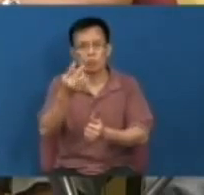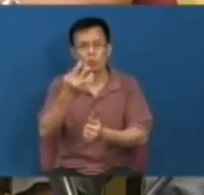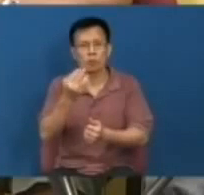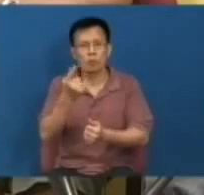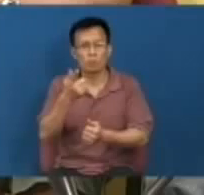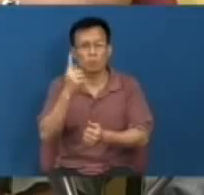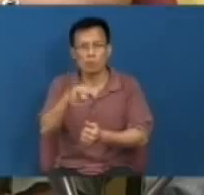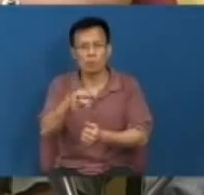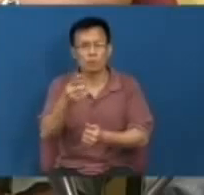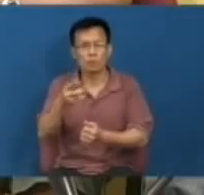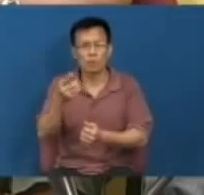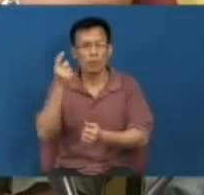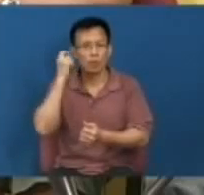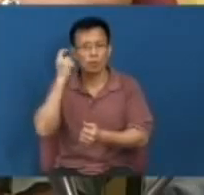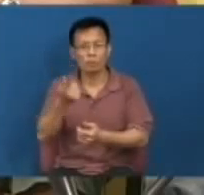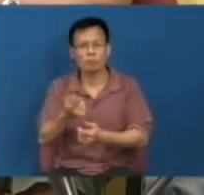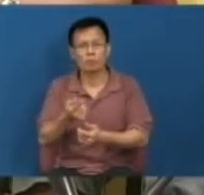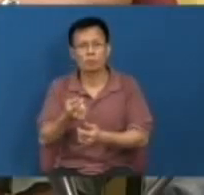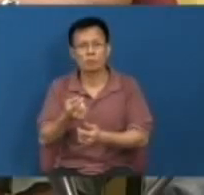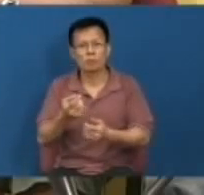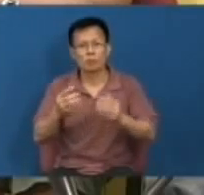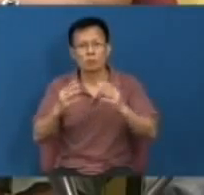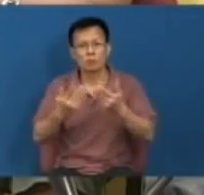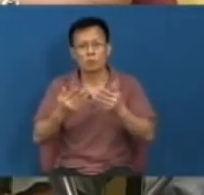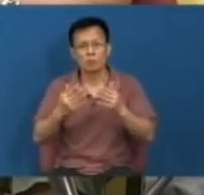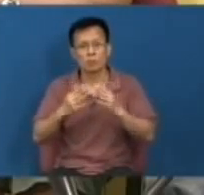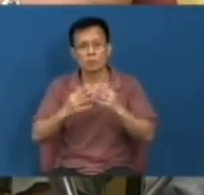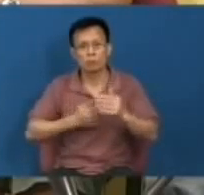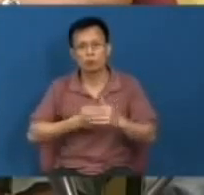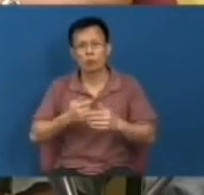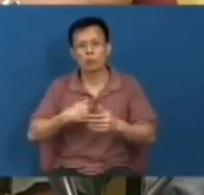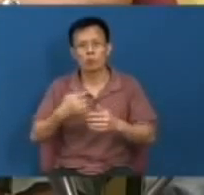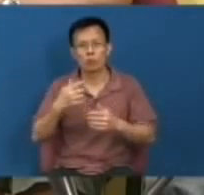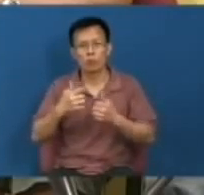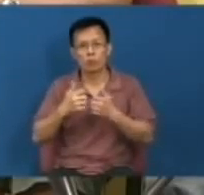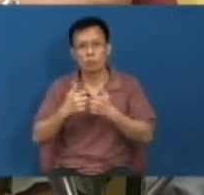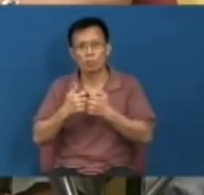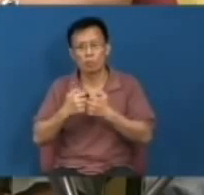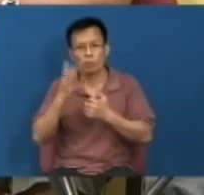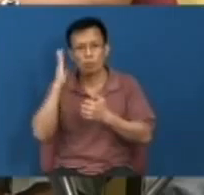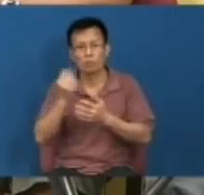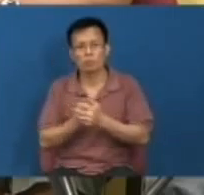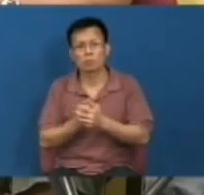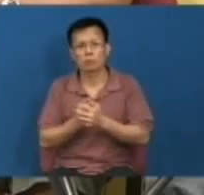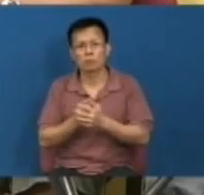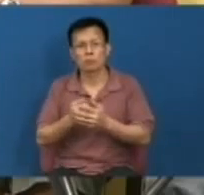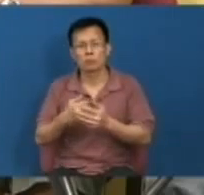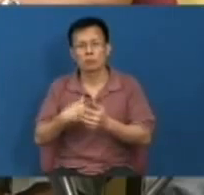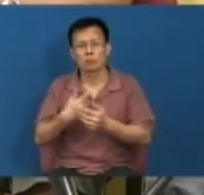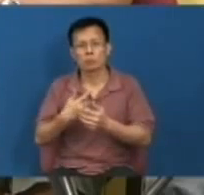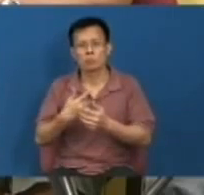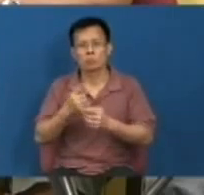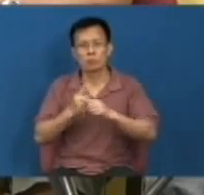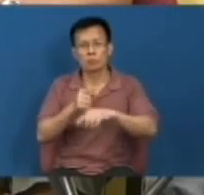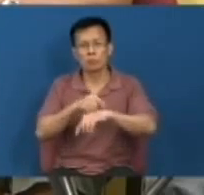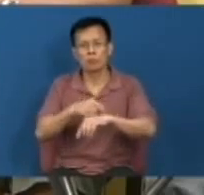影響嘅。你簽咗幾多？有60000蚊收。 業主咪你咯。 業主就我老公。 係。 咁咧就佢就話即係賠咗我當時即係